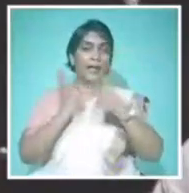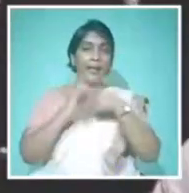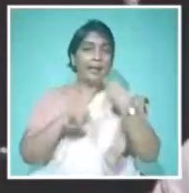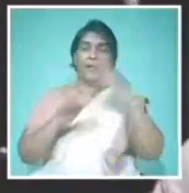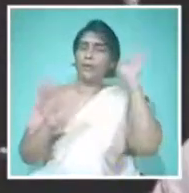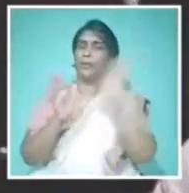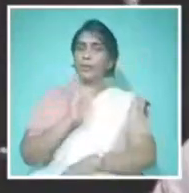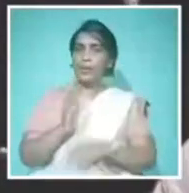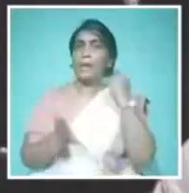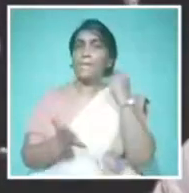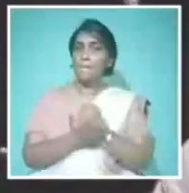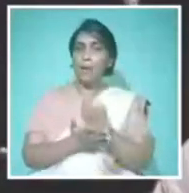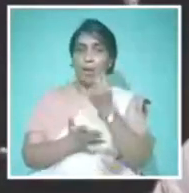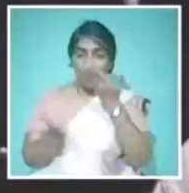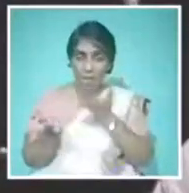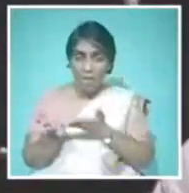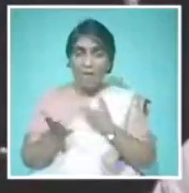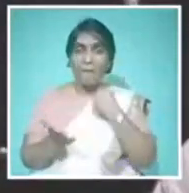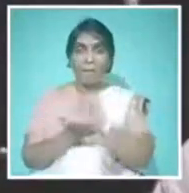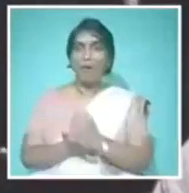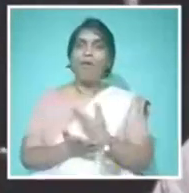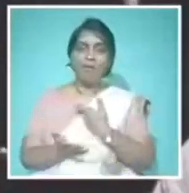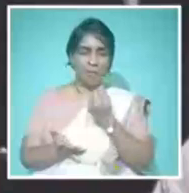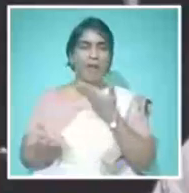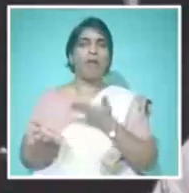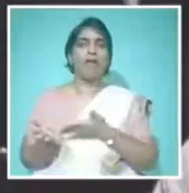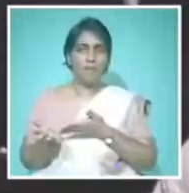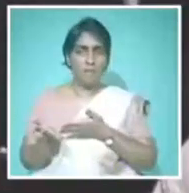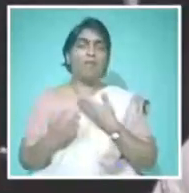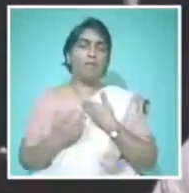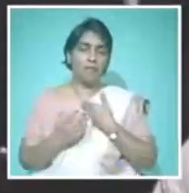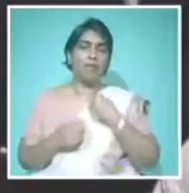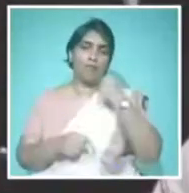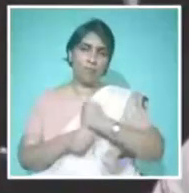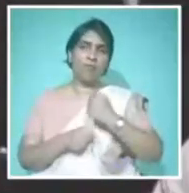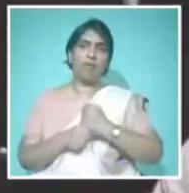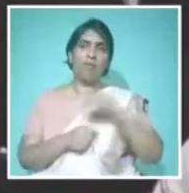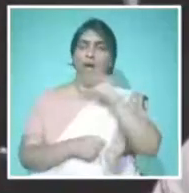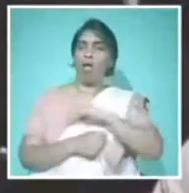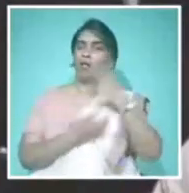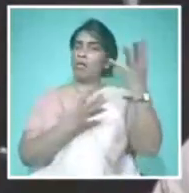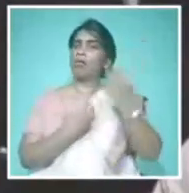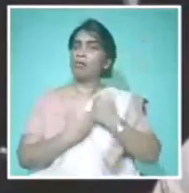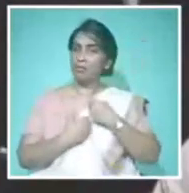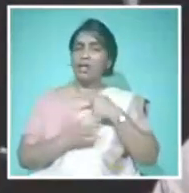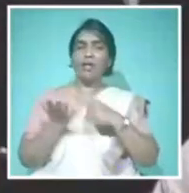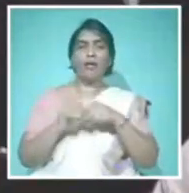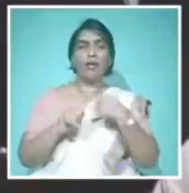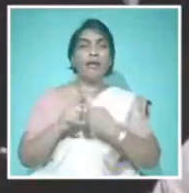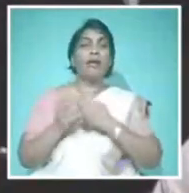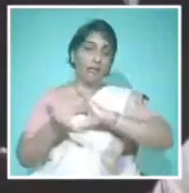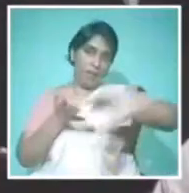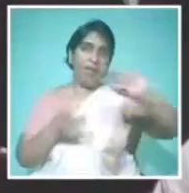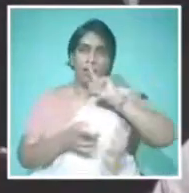එතකොට බැංකුවේ සල්ලි තියෙන ඉනාය මෙන්න මට මෙච්චර තියෙනවා මට මේකෙන් ආණ්ඩුවෙන් මෙච්චර ආදායමක් ලැබෙනවා මේ ටැක්ස් එක ගන්න කියලා